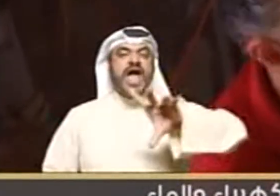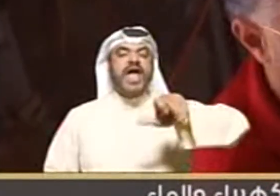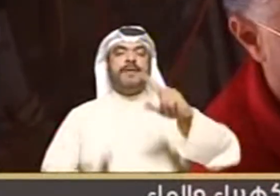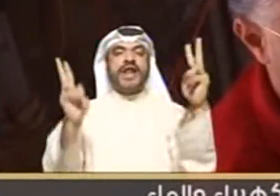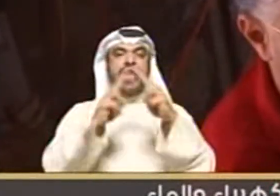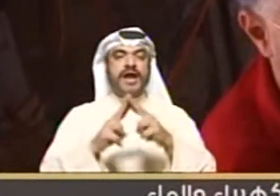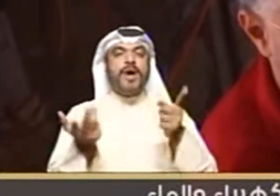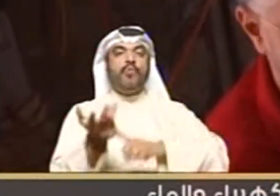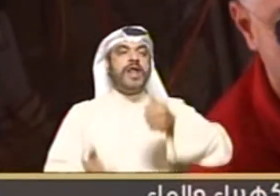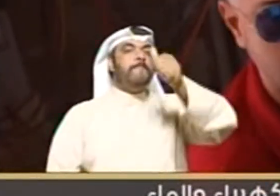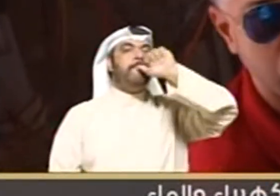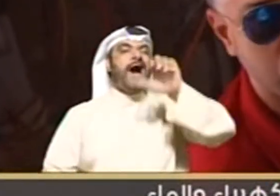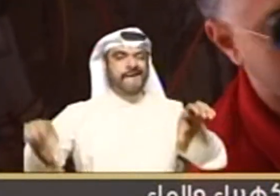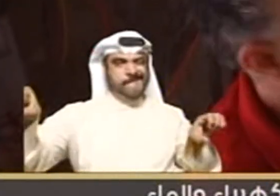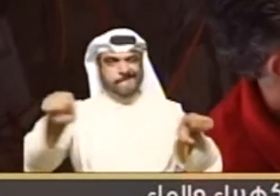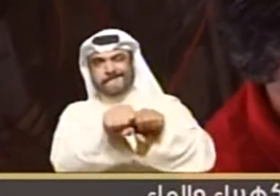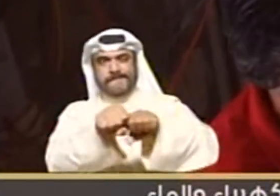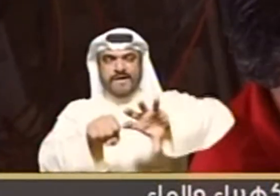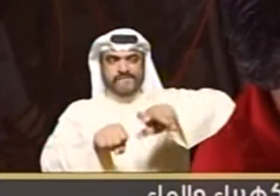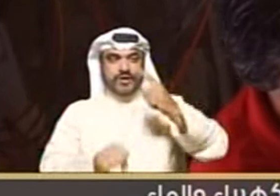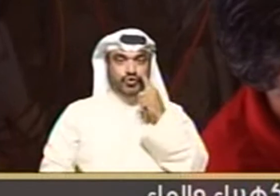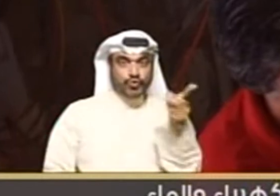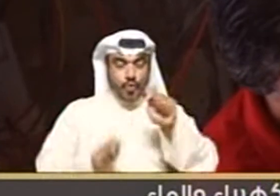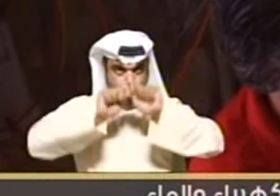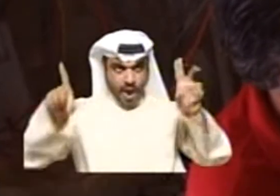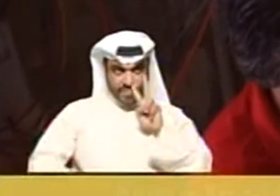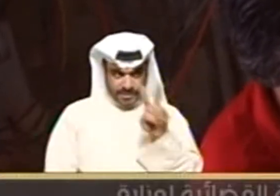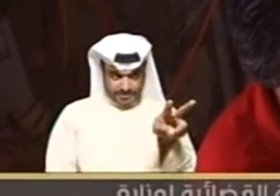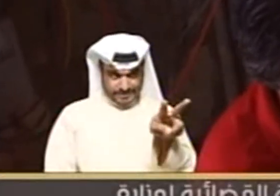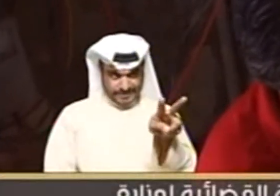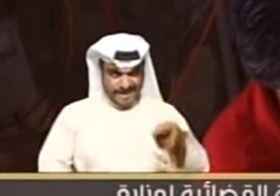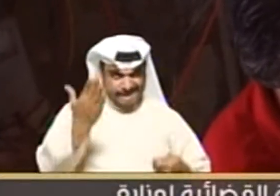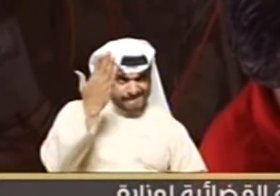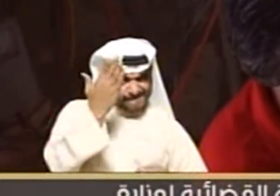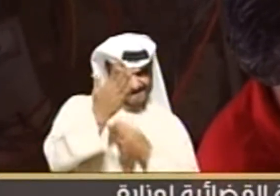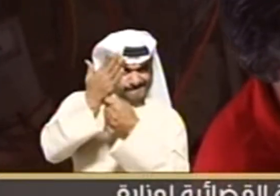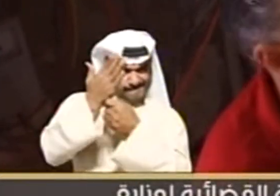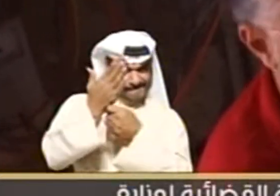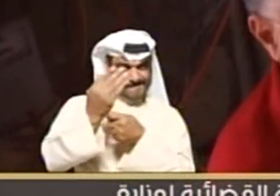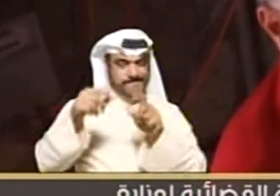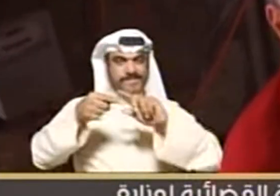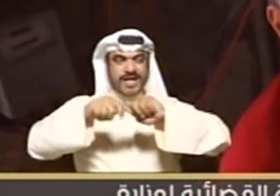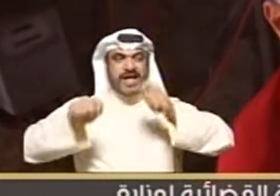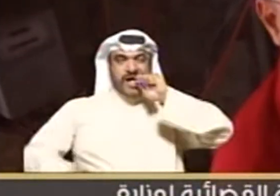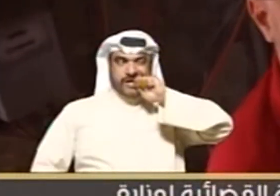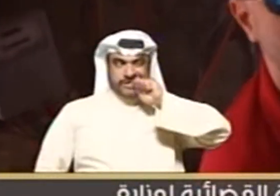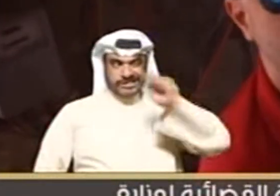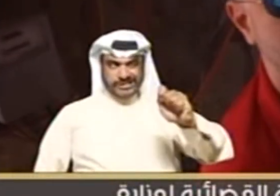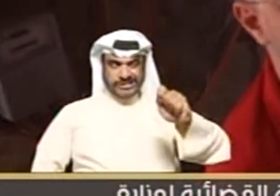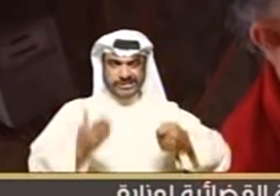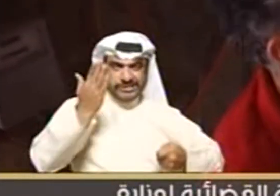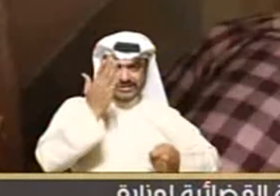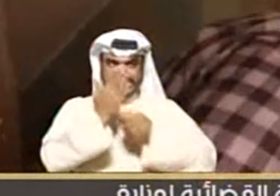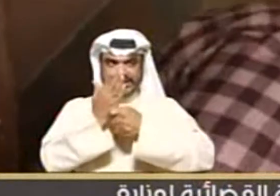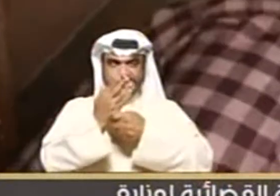الأصلية كما هو ظاهر في المشاهد أمامنا. هنا في هذا المبنى الصورة أصدق من الوصف، تم قطع